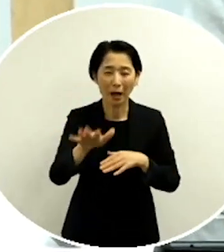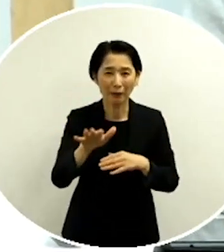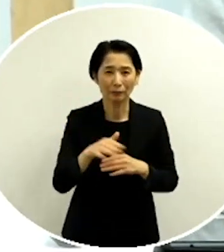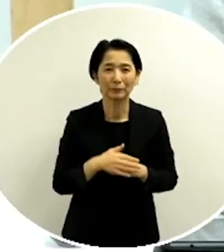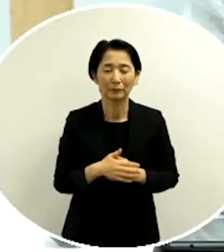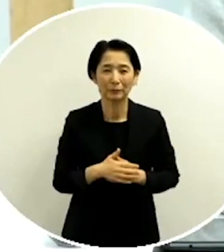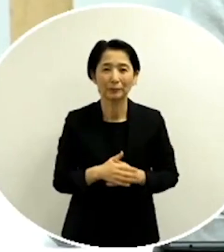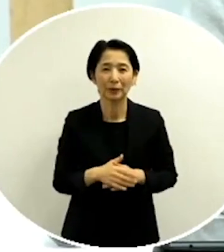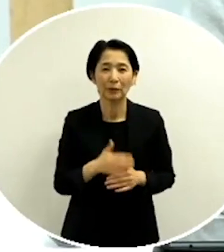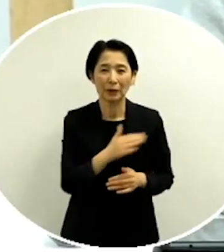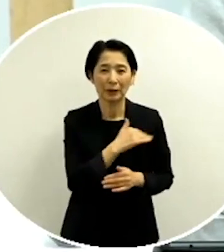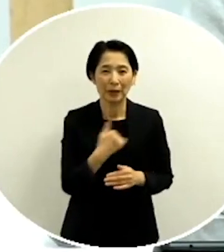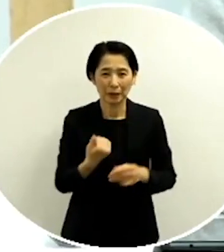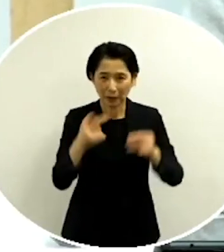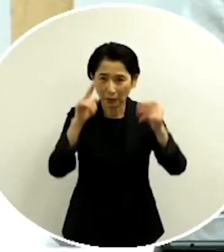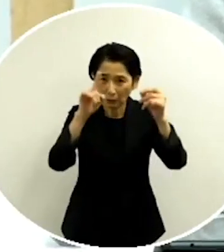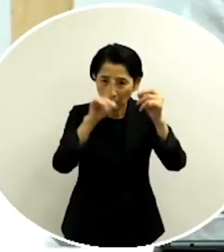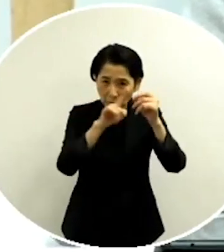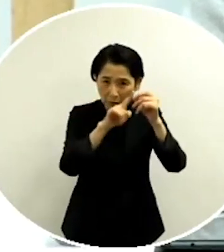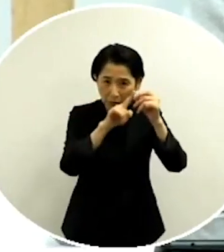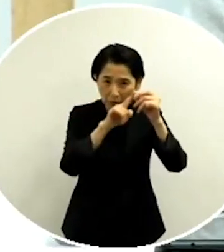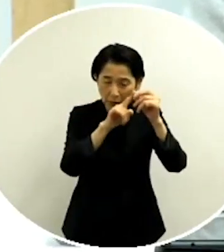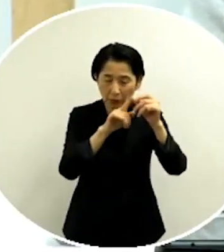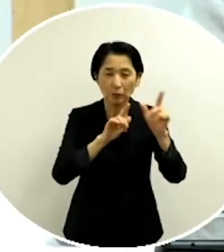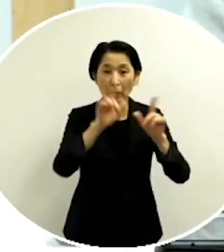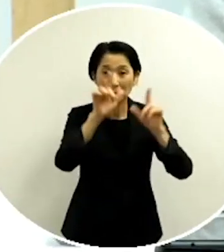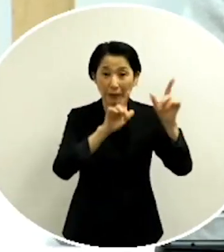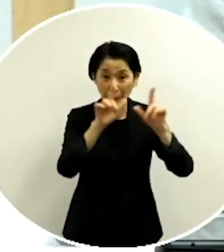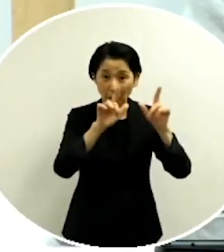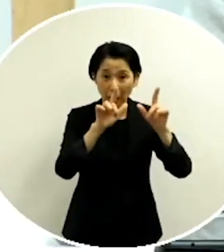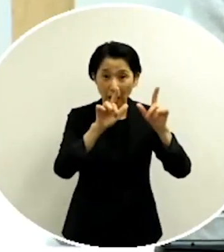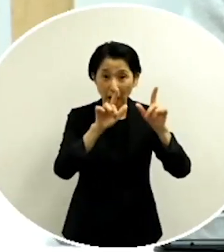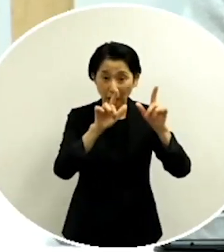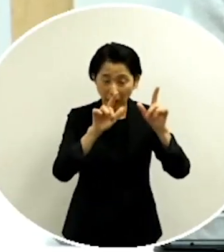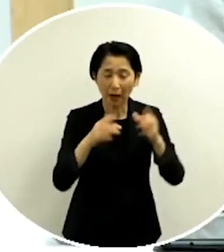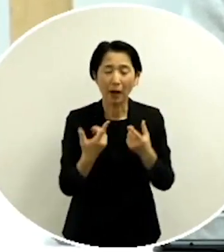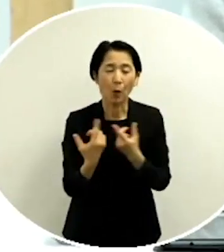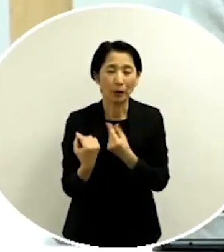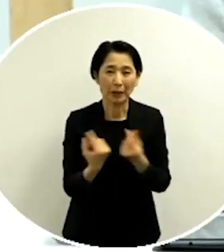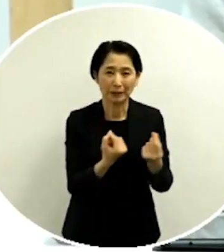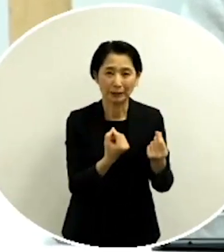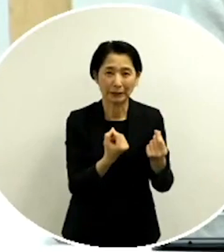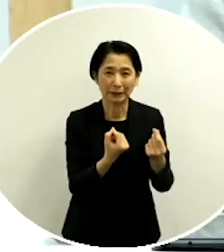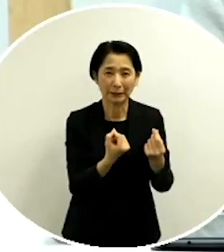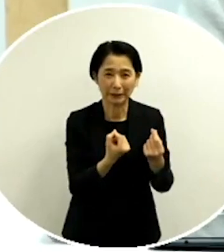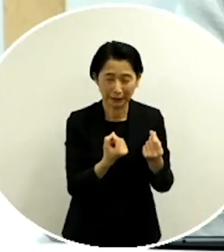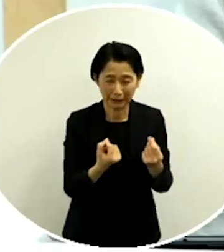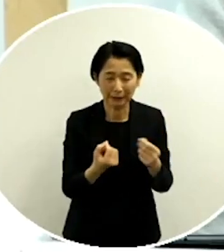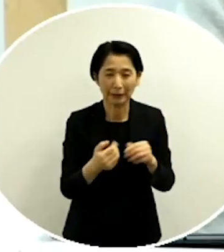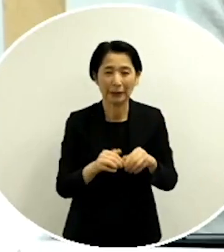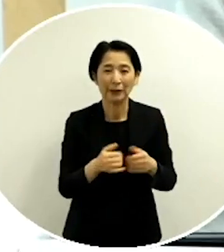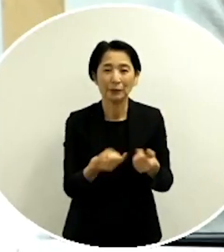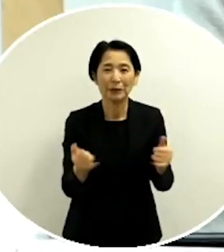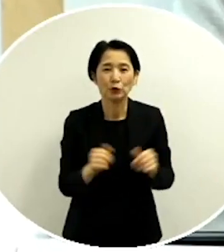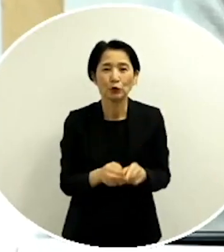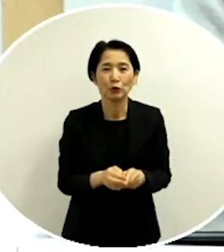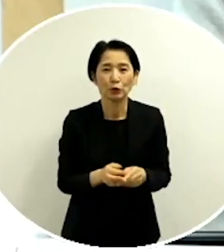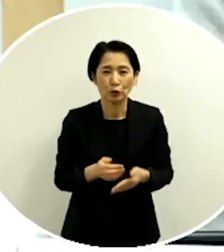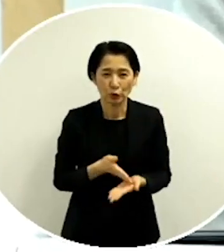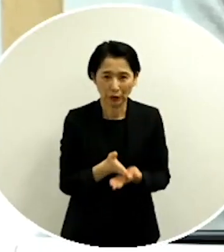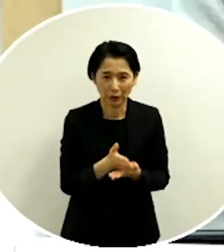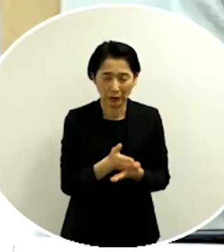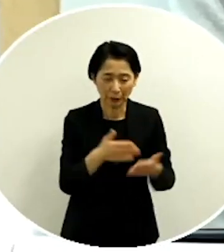けれども私たちが目指している政治の形というのはやっぱり変わりがない草の根の民主主義ボトムアップの